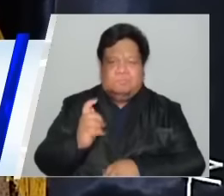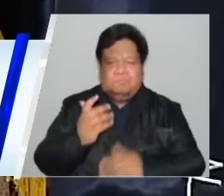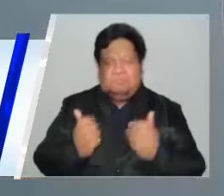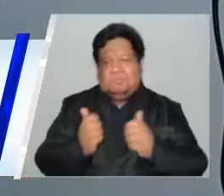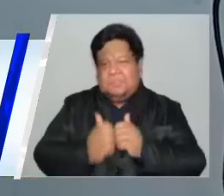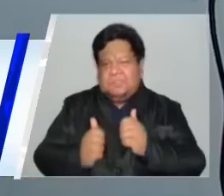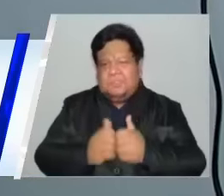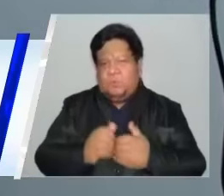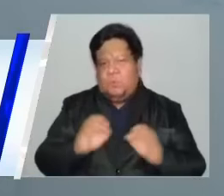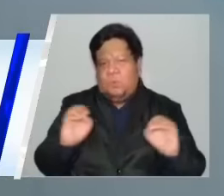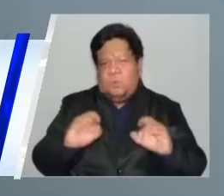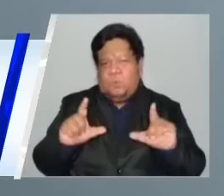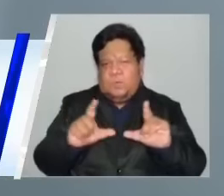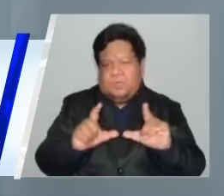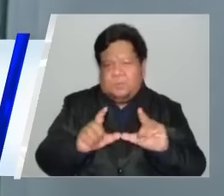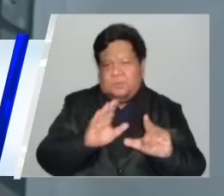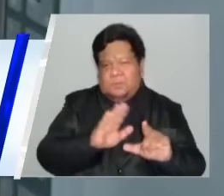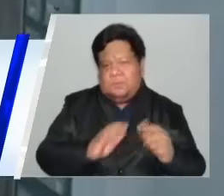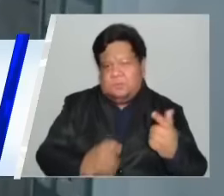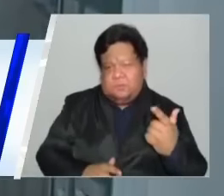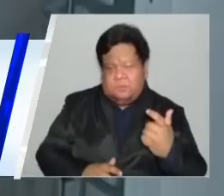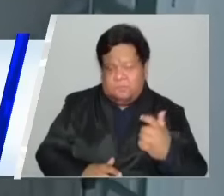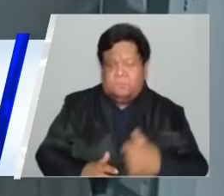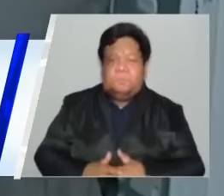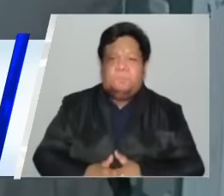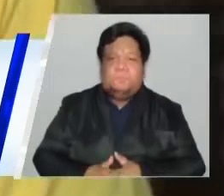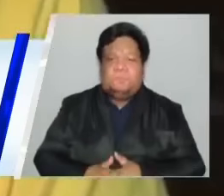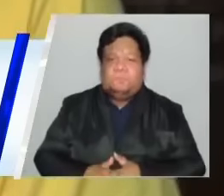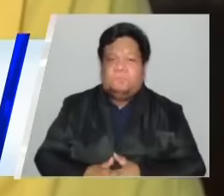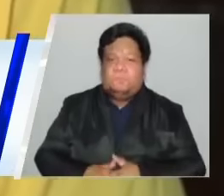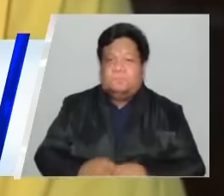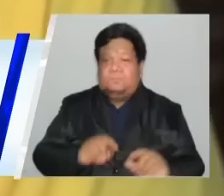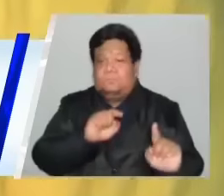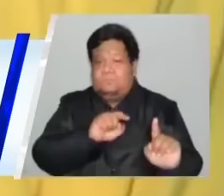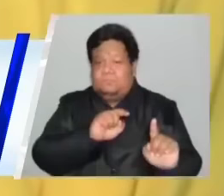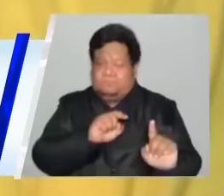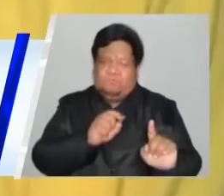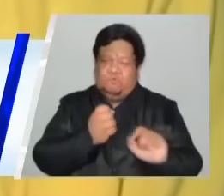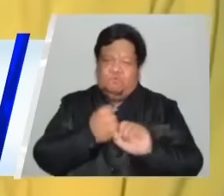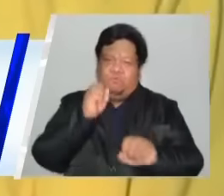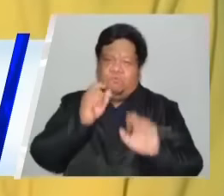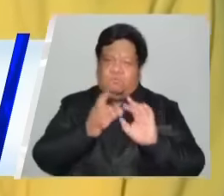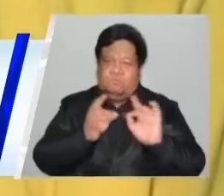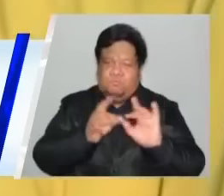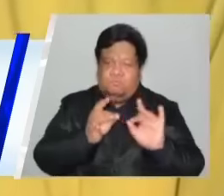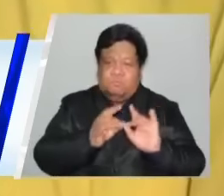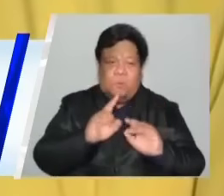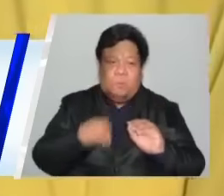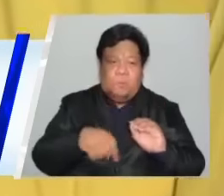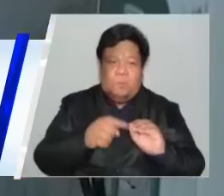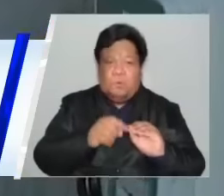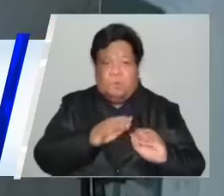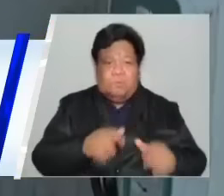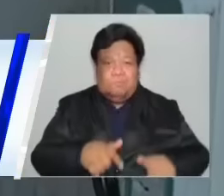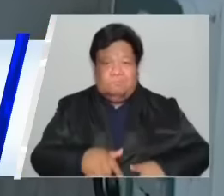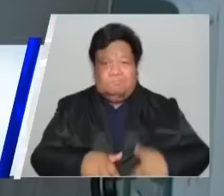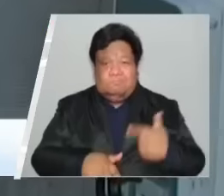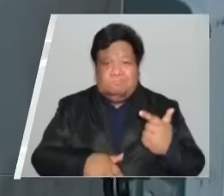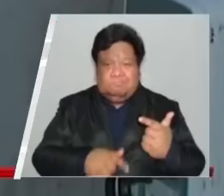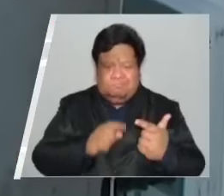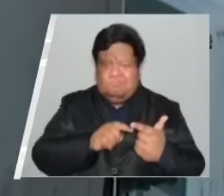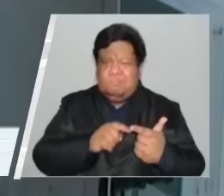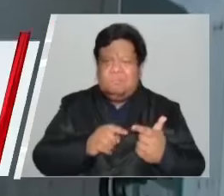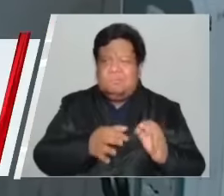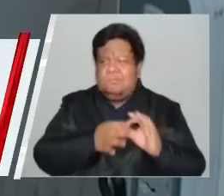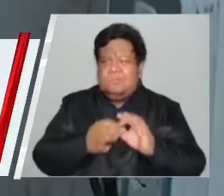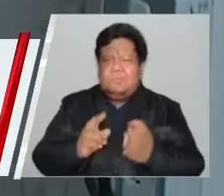ito. Tumanggi na magbigay ng pahayag ng suspect, gayon din sa nakumpiskang baril na nakarehistro mano sa ibang tao. Oh, sir, no comment po ako